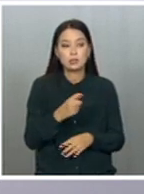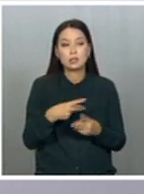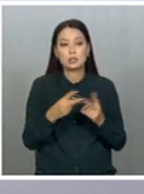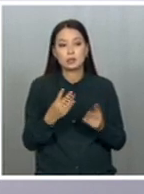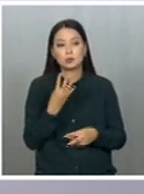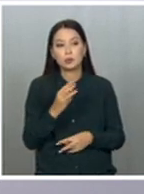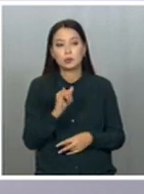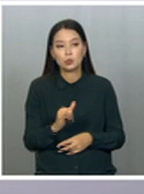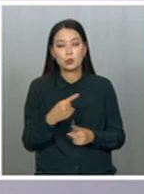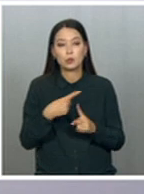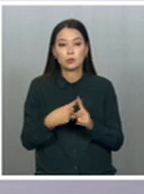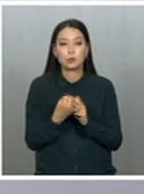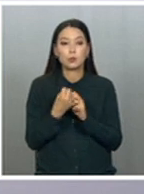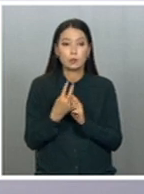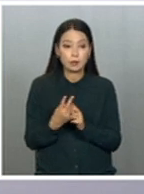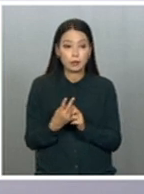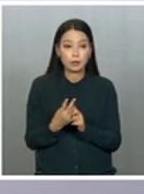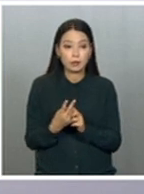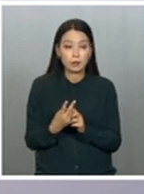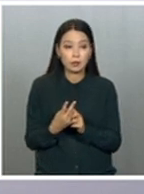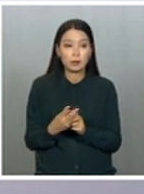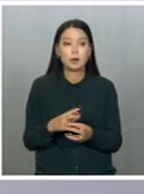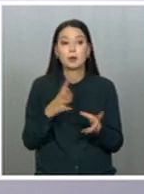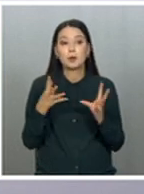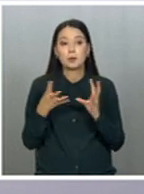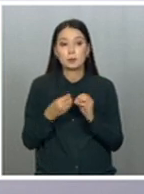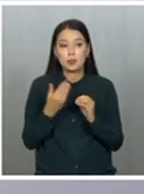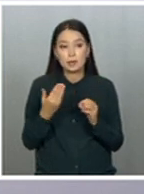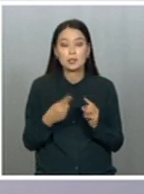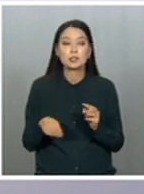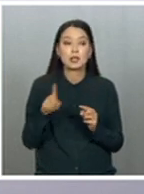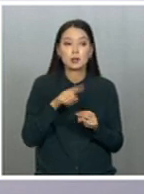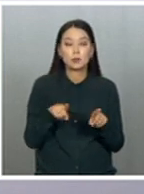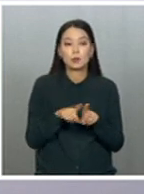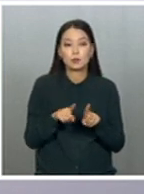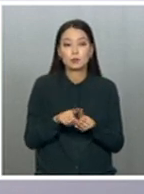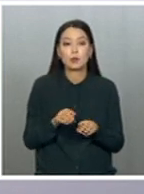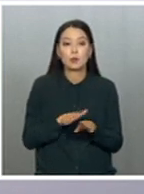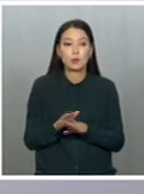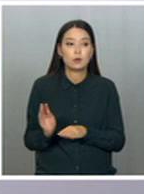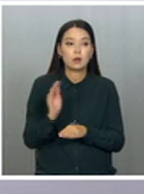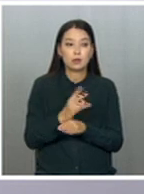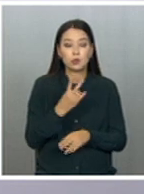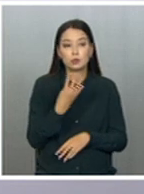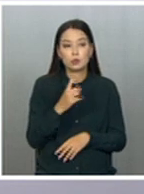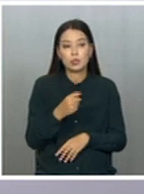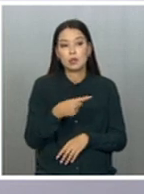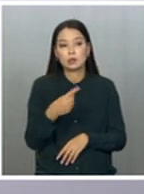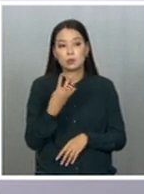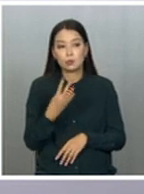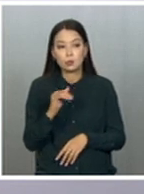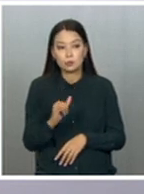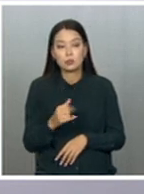тең 4y қосылған 12. Барлығын теңдіктің сол жақ бетіне өткізейік. Сонда 4x азайтылған